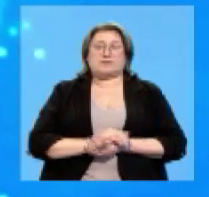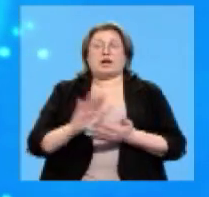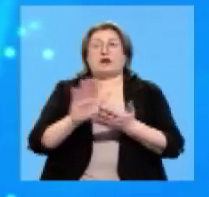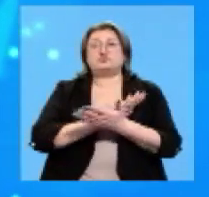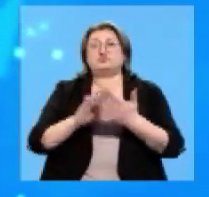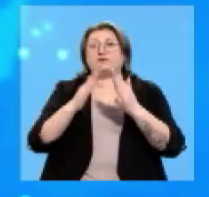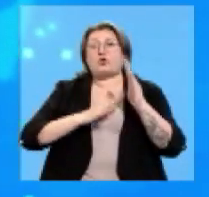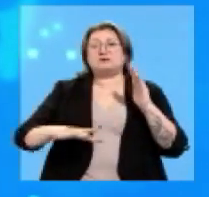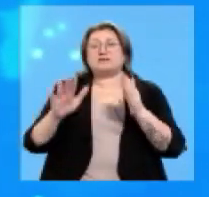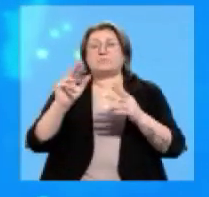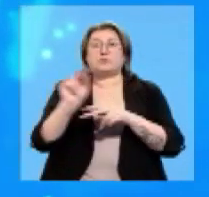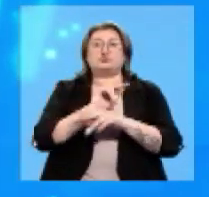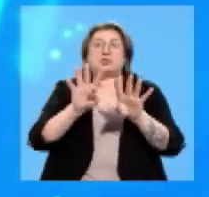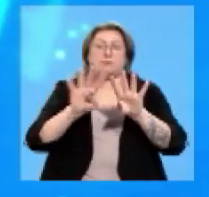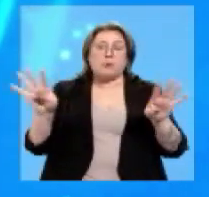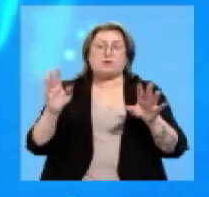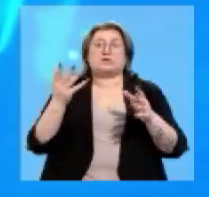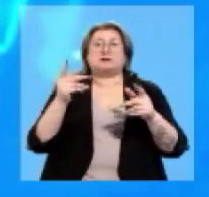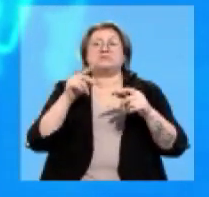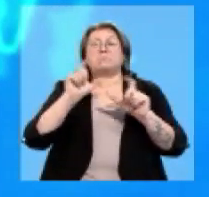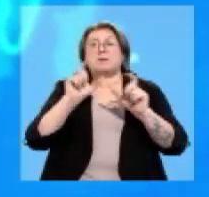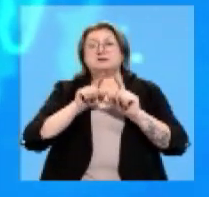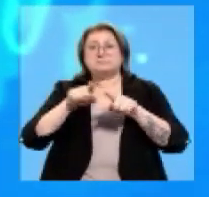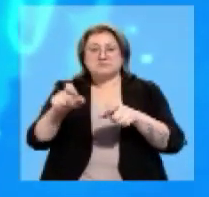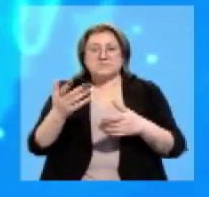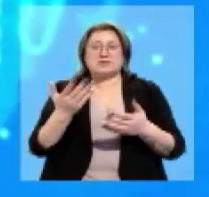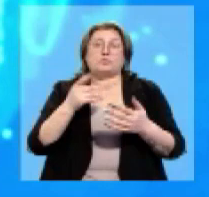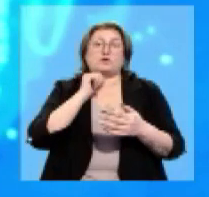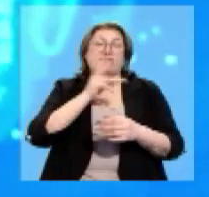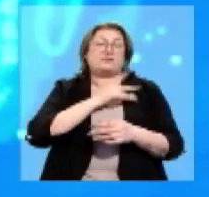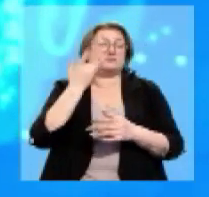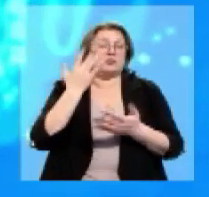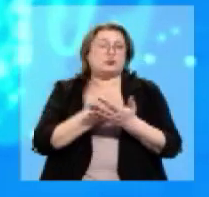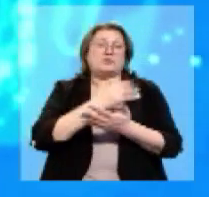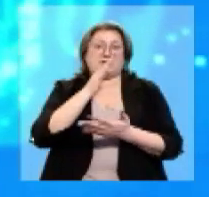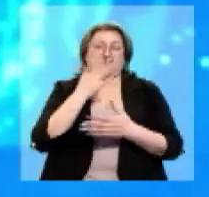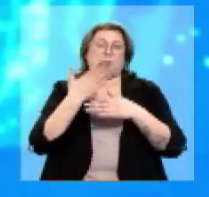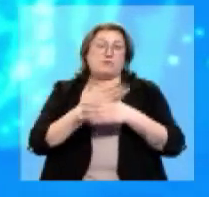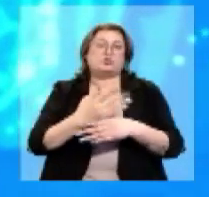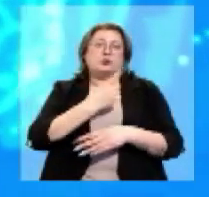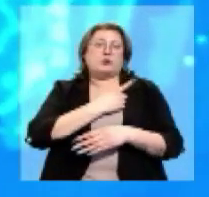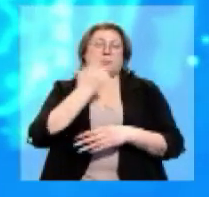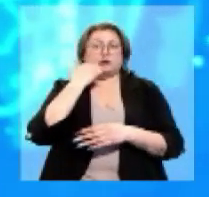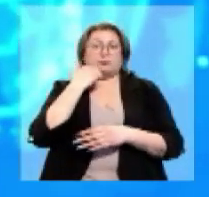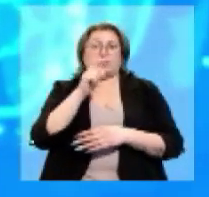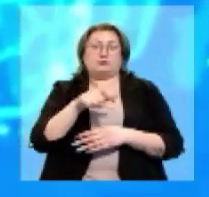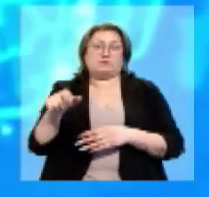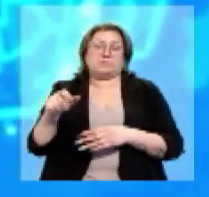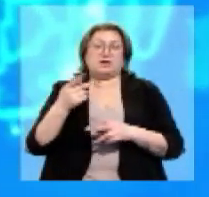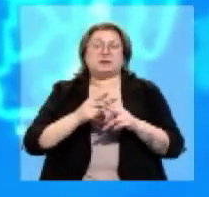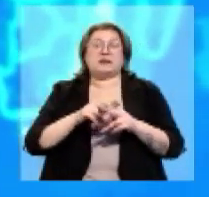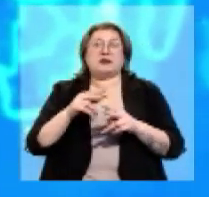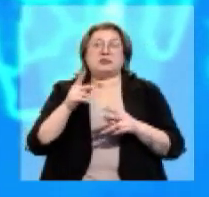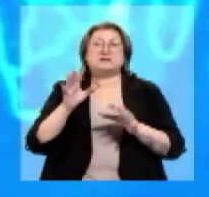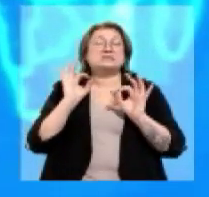Очистить двор от снега, починить забор или сходить за продуктами. У кустанайских волонтеров всегда найдется время помочь одиноким пожилым людям. Это